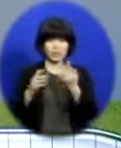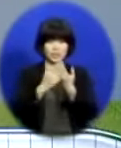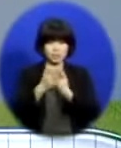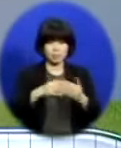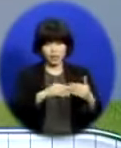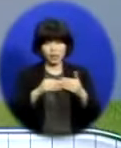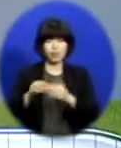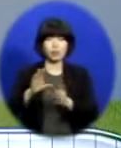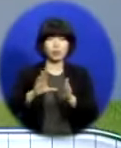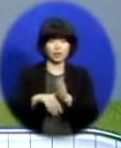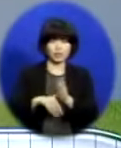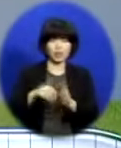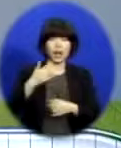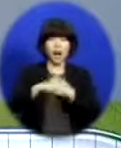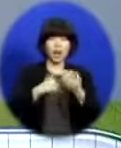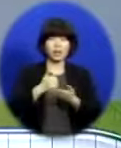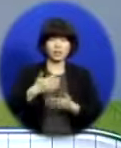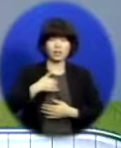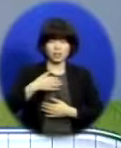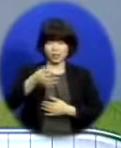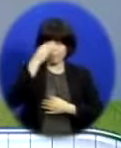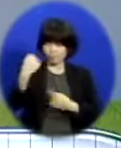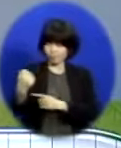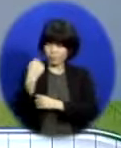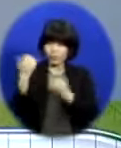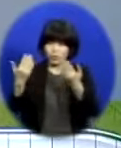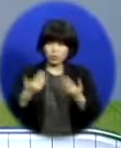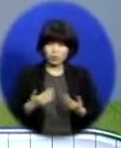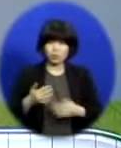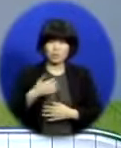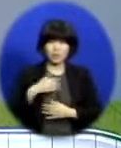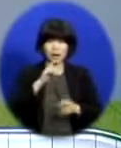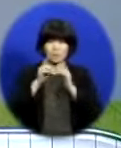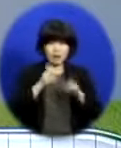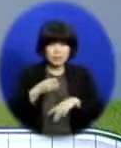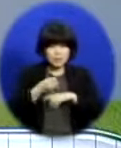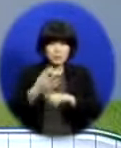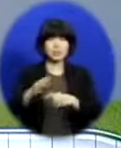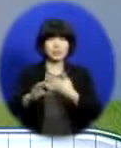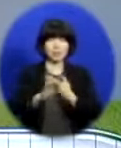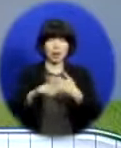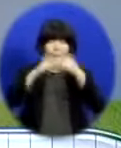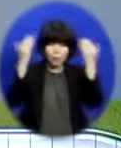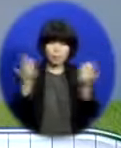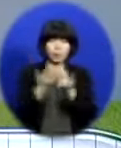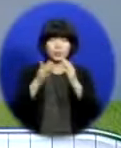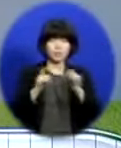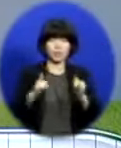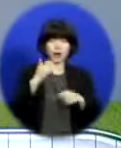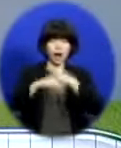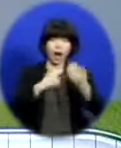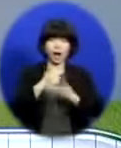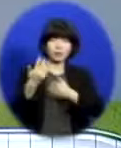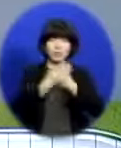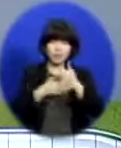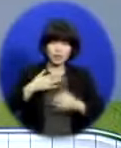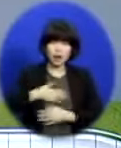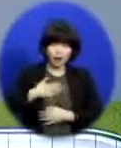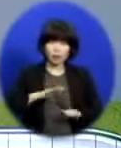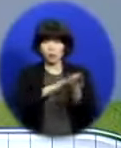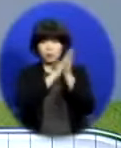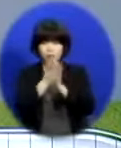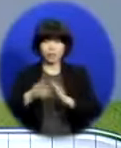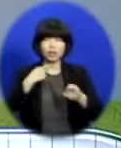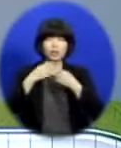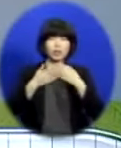때 하나님께서 저에게 능력을 주셔서 제가 말씀을 전하면 모든 사람들이 하나님의 은혜를 알고 변화를